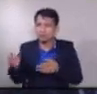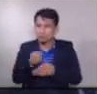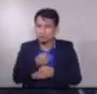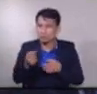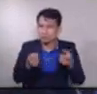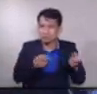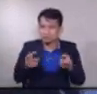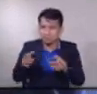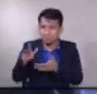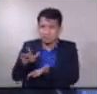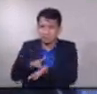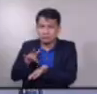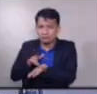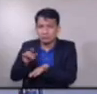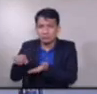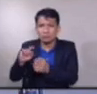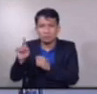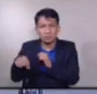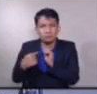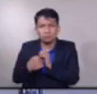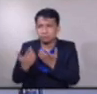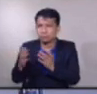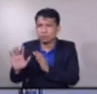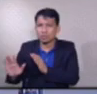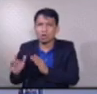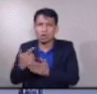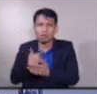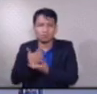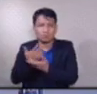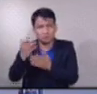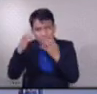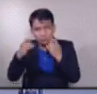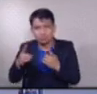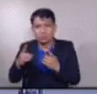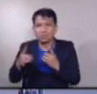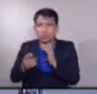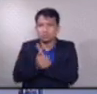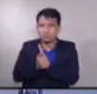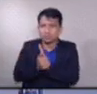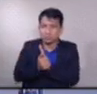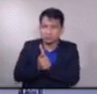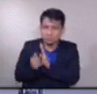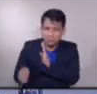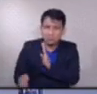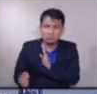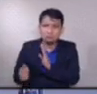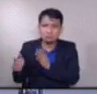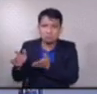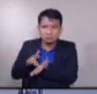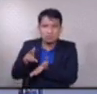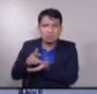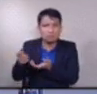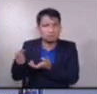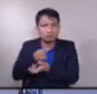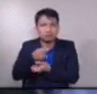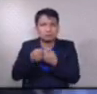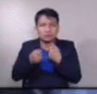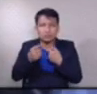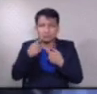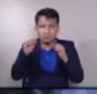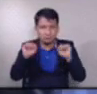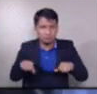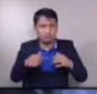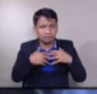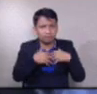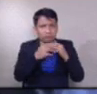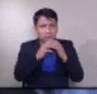They took advantage of our illiteracy, they took advantage of our capacity. So, kaya yun ang aking i-stress